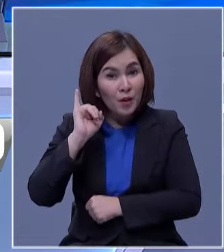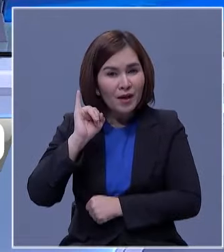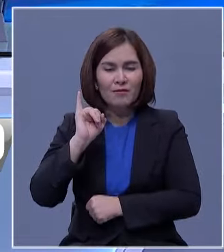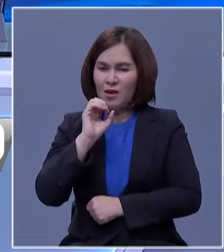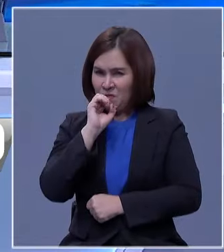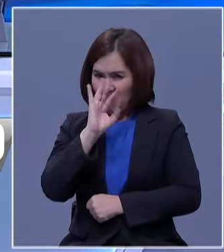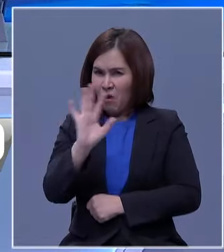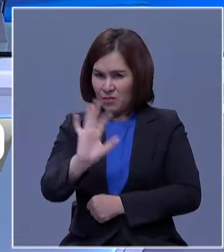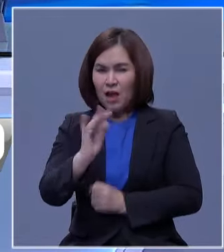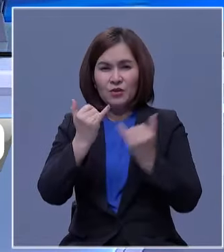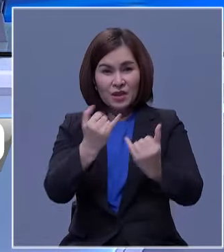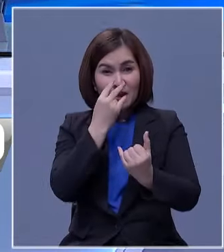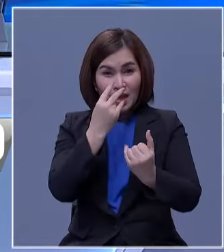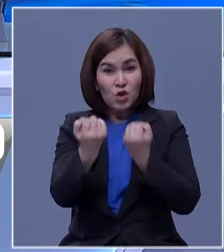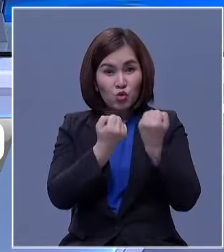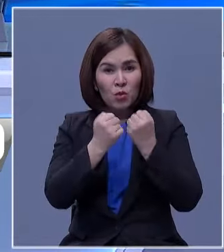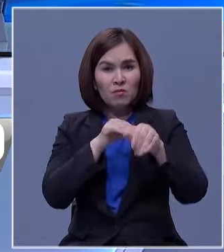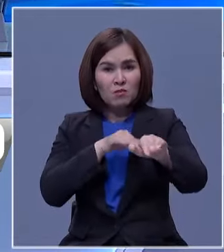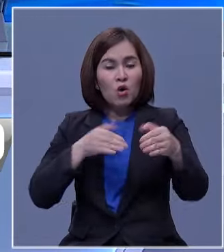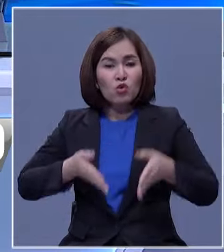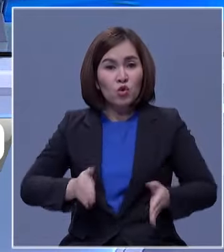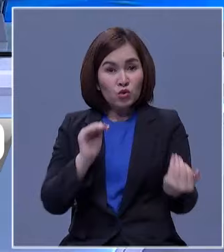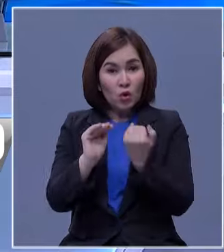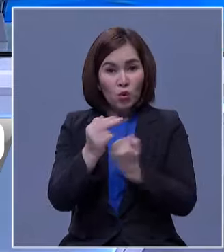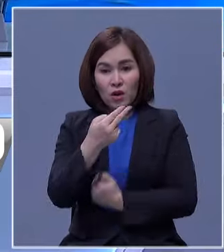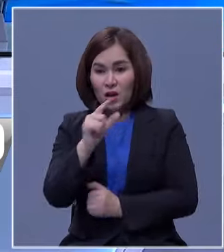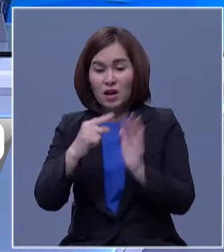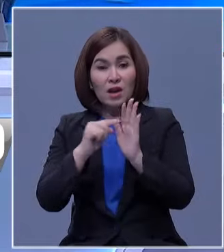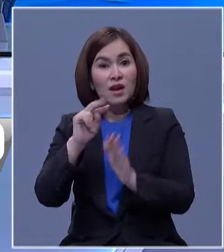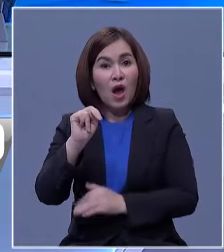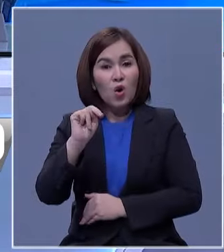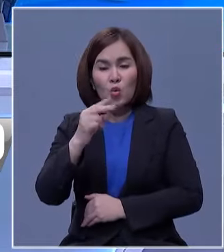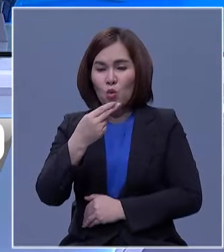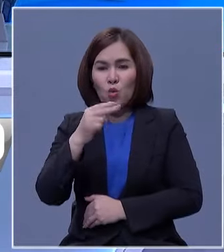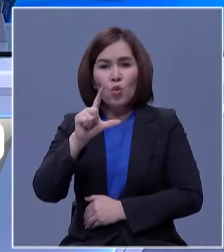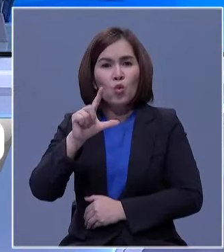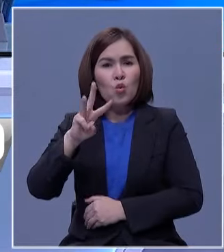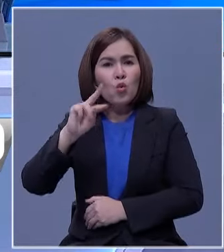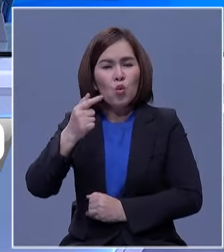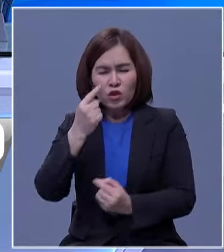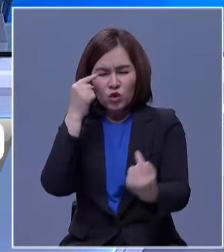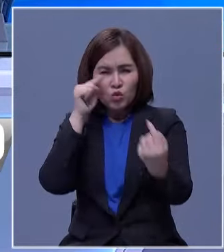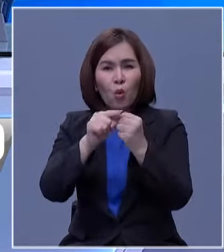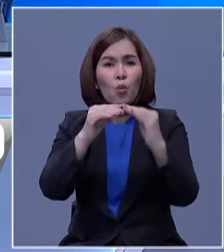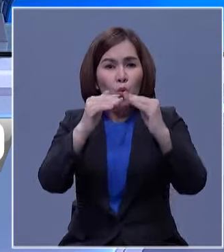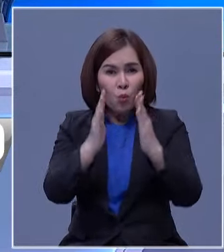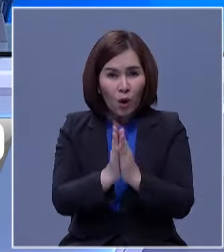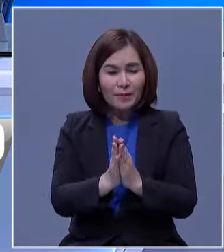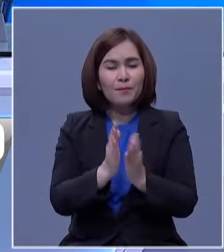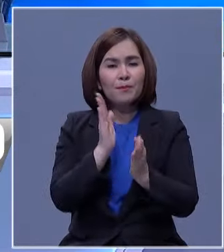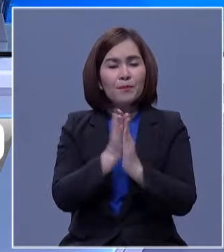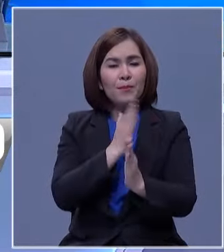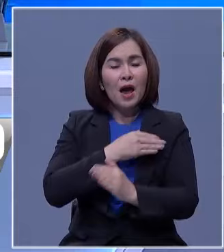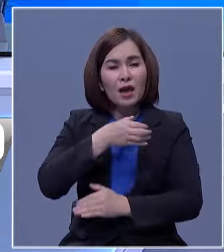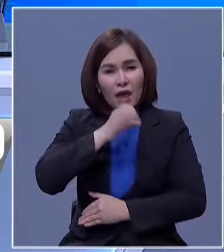ชมก่อนจุดนึงวันนี้ที่แน่นมากๆคือถนนหลานหลวงและทุกเส้นที่มุ่งหน้าไปที่วัดพระแก้ววัดสุทัศน์ศาลหลากเมือง